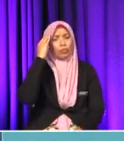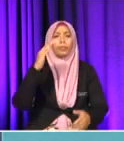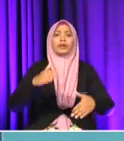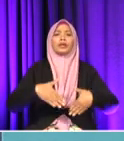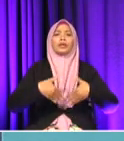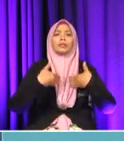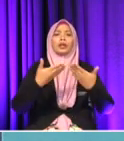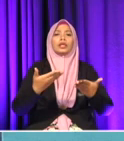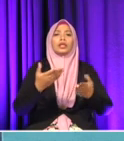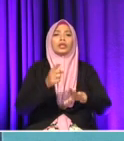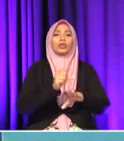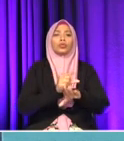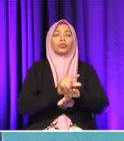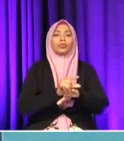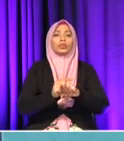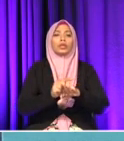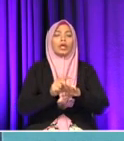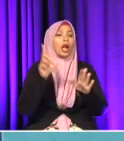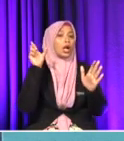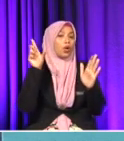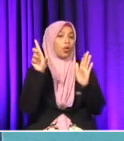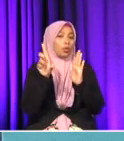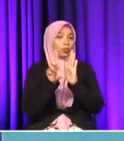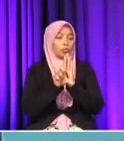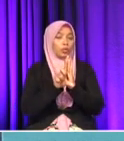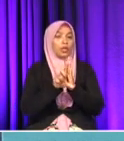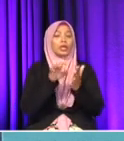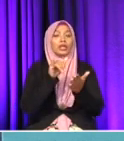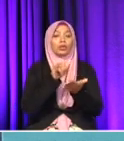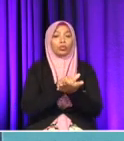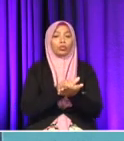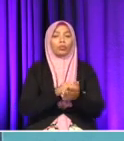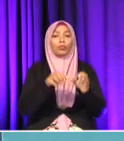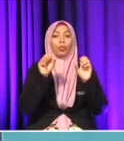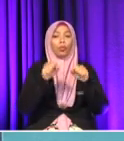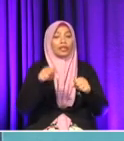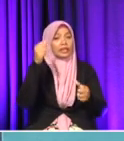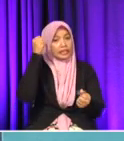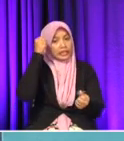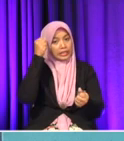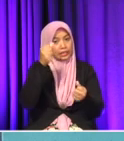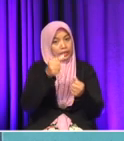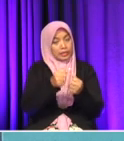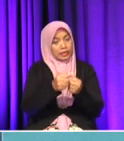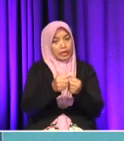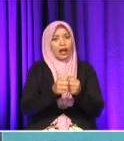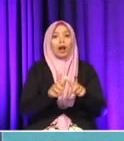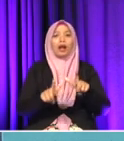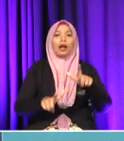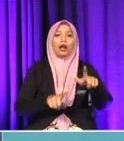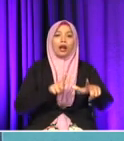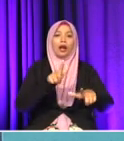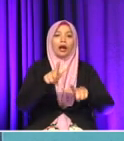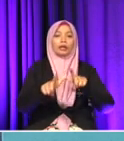mereka bentuk logo itu dengan lebih ringkas mudah diingat dan masihlah menonjol Baiklah jadi langkah yang kedua proses yang kedua ialah